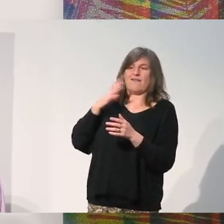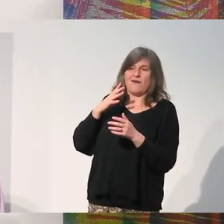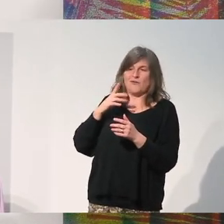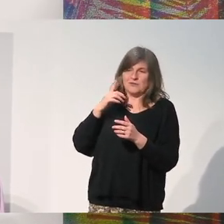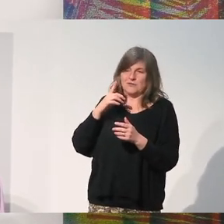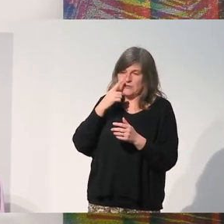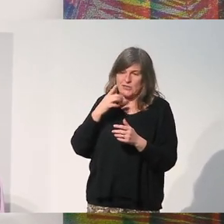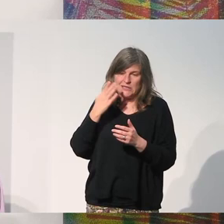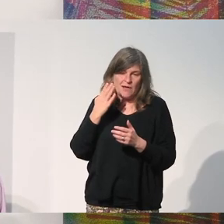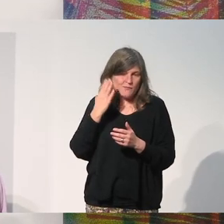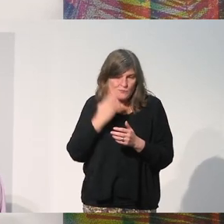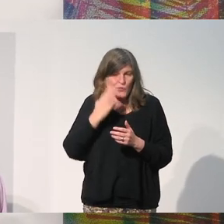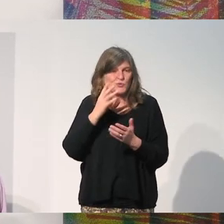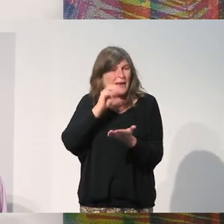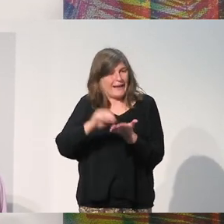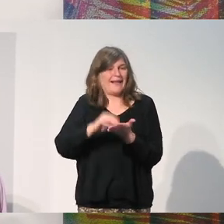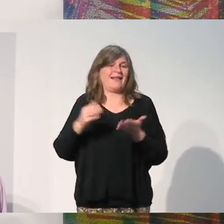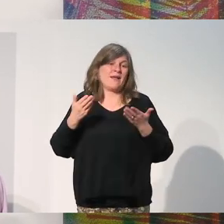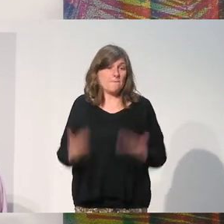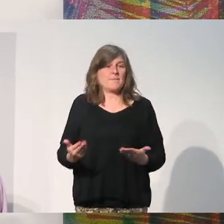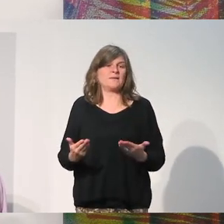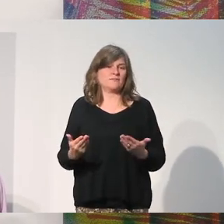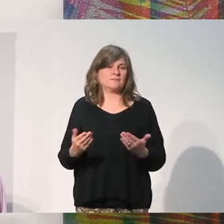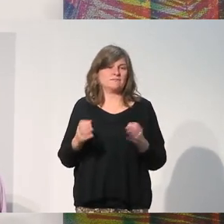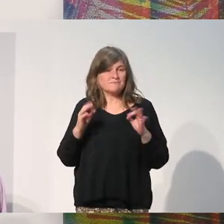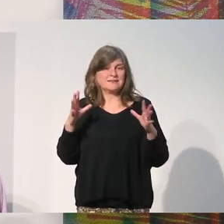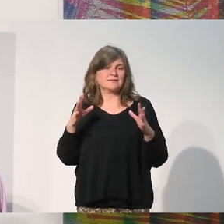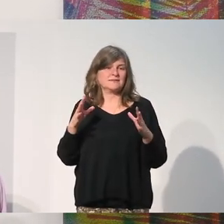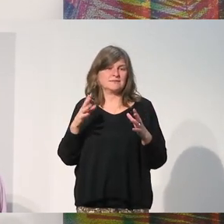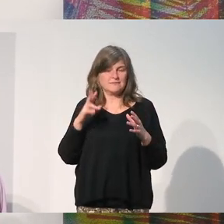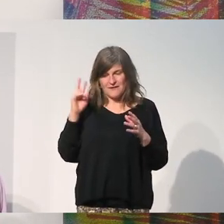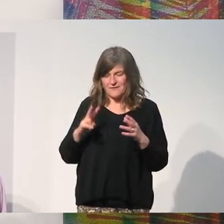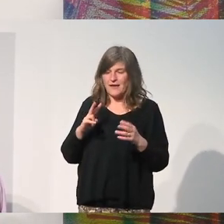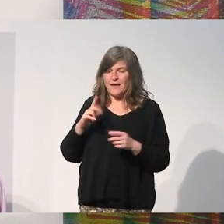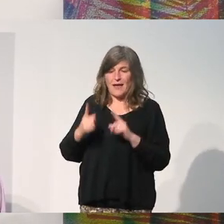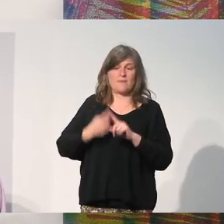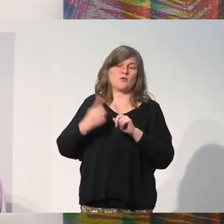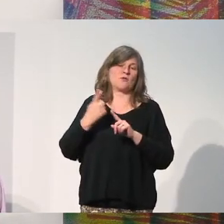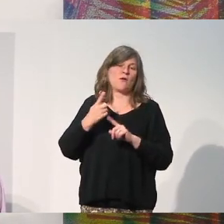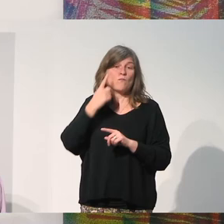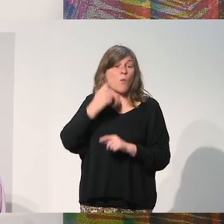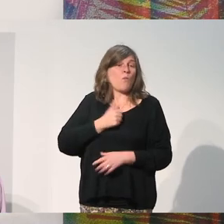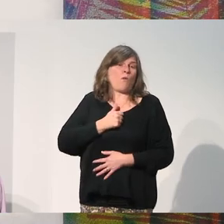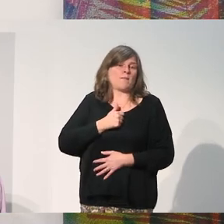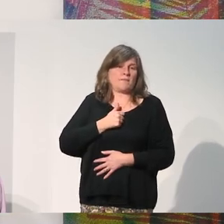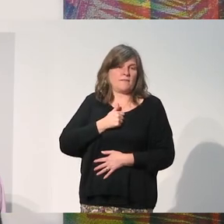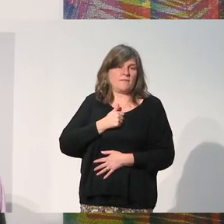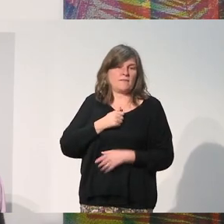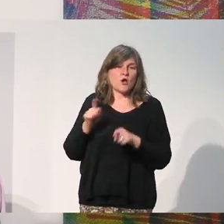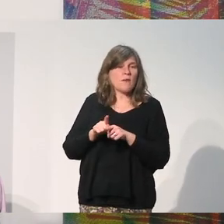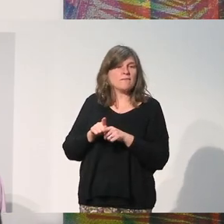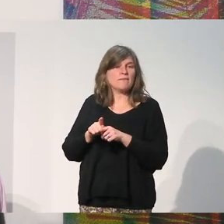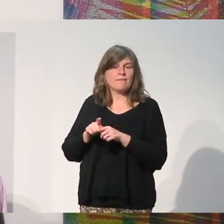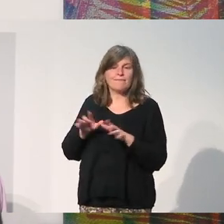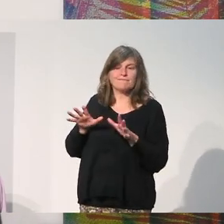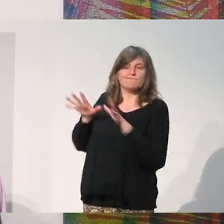présent, parce qu'il m'était très précieux en fait de ne pas m'extraire de ce